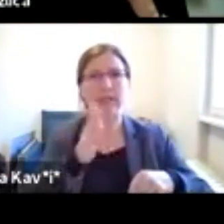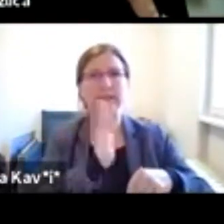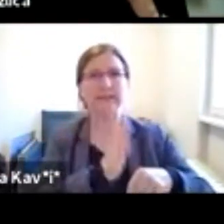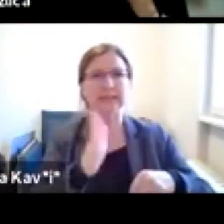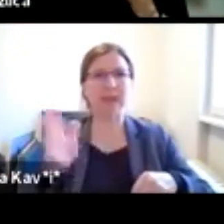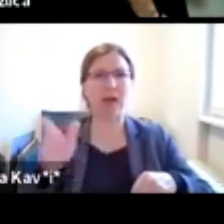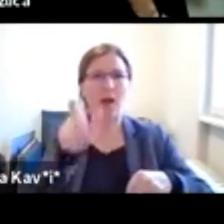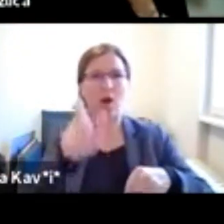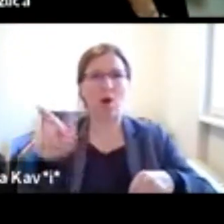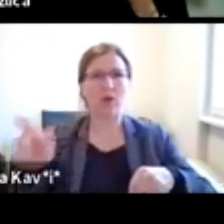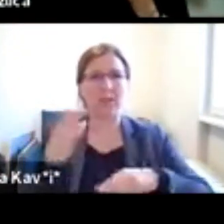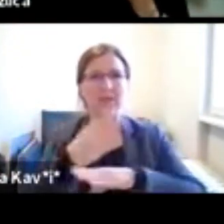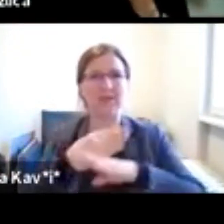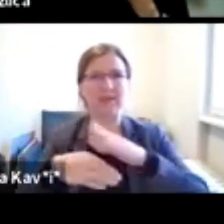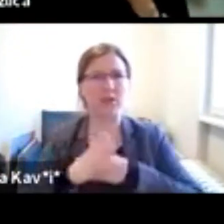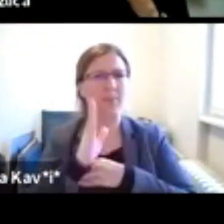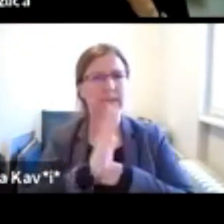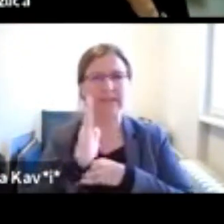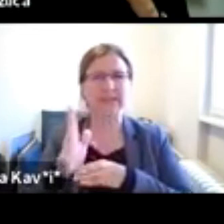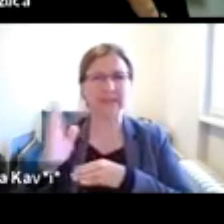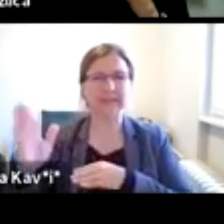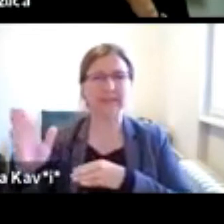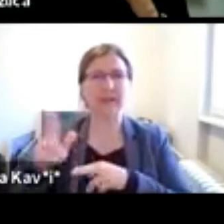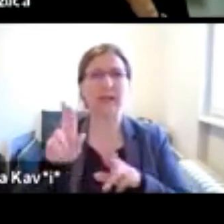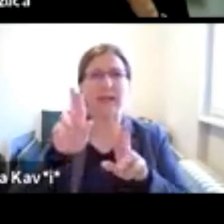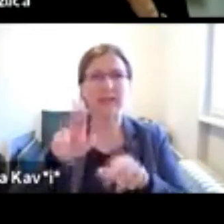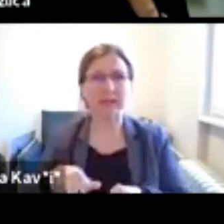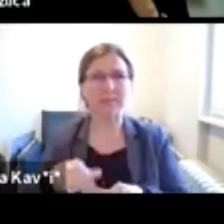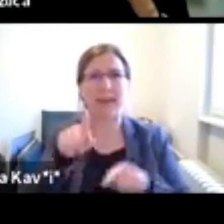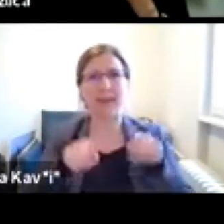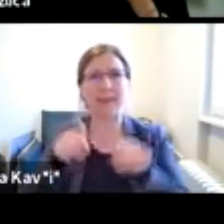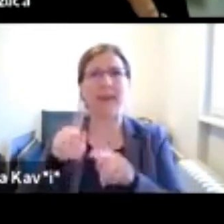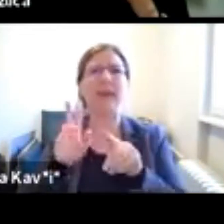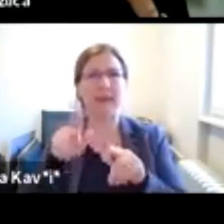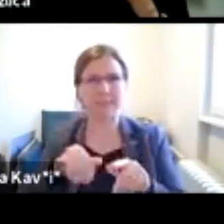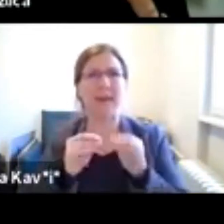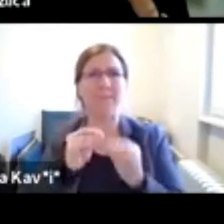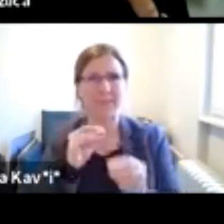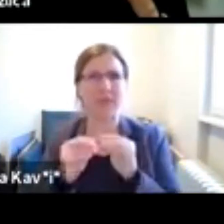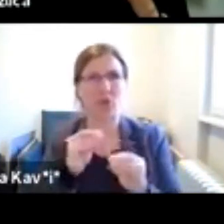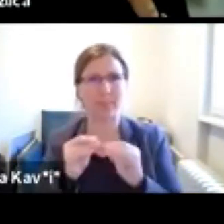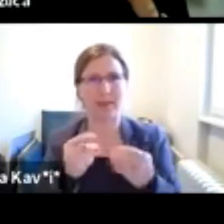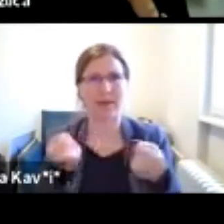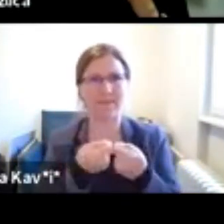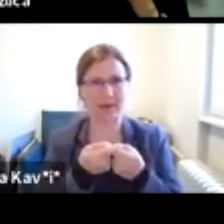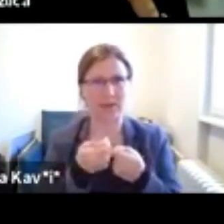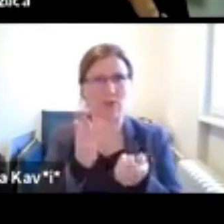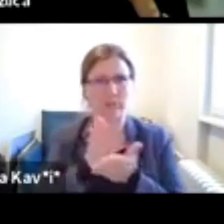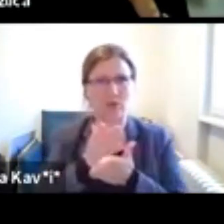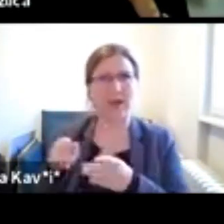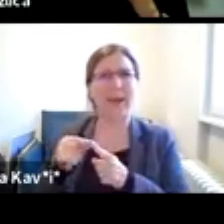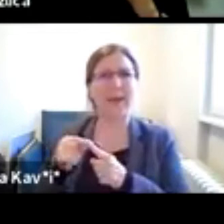s invaliditetom zapravo ima određenih problema kada je u pitanju ova